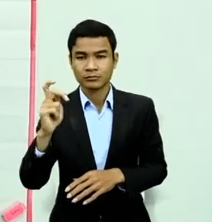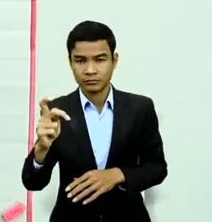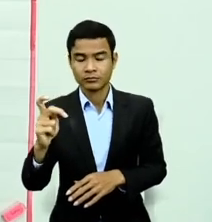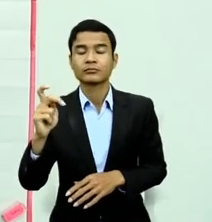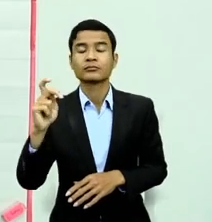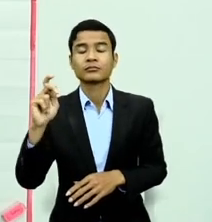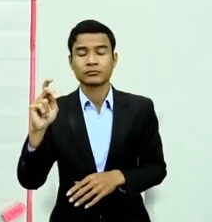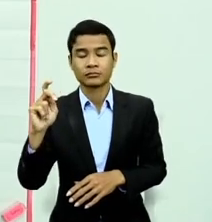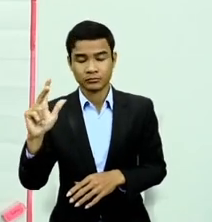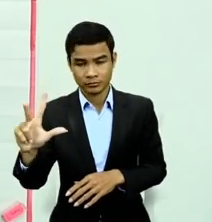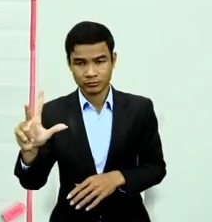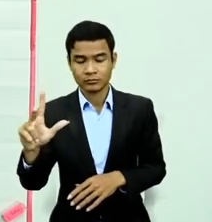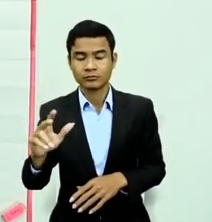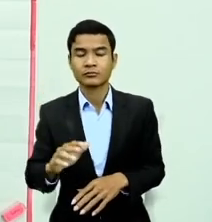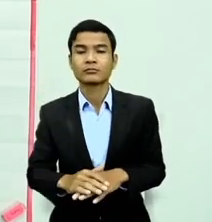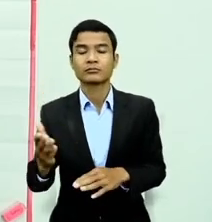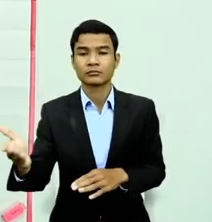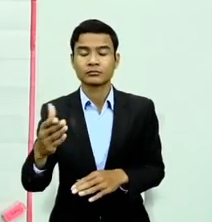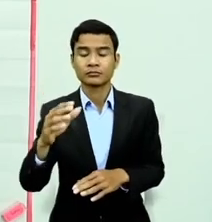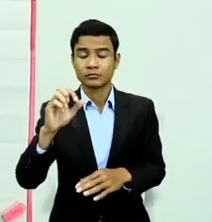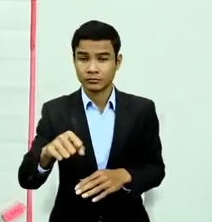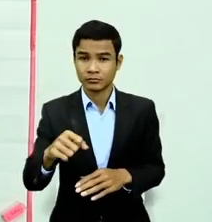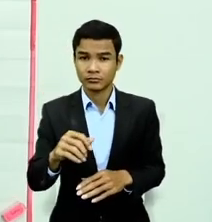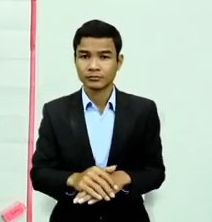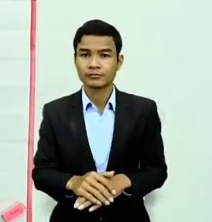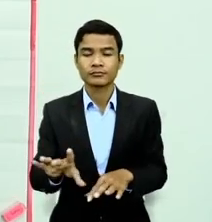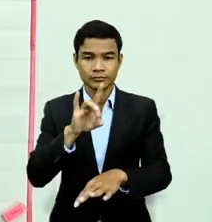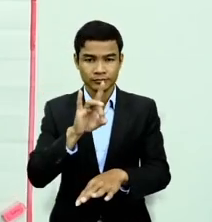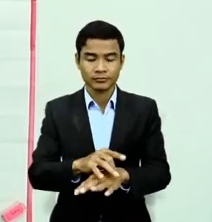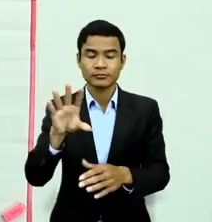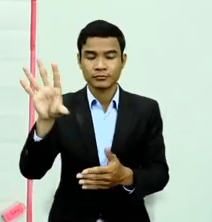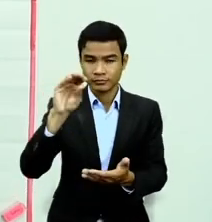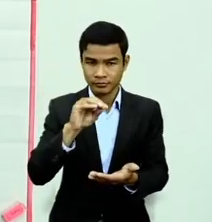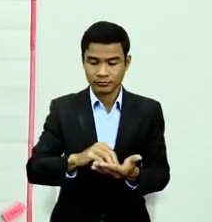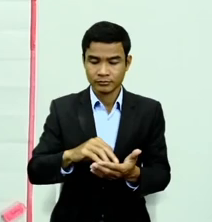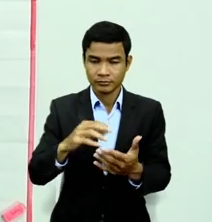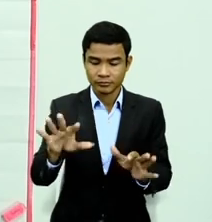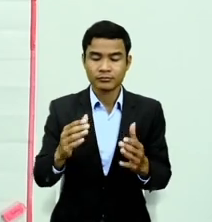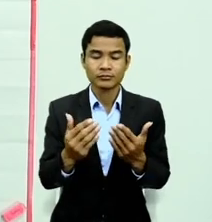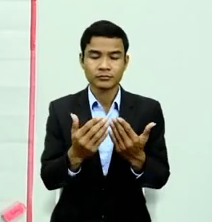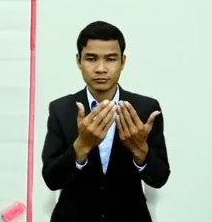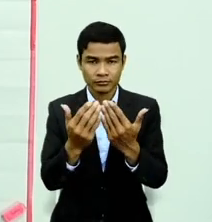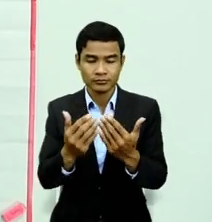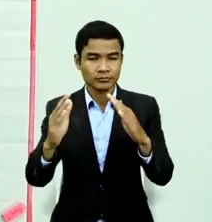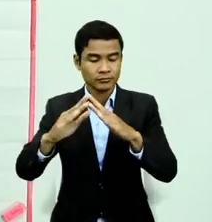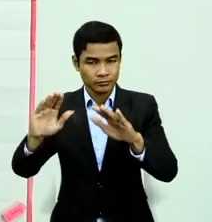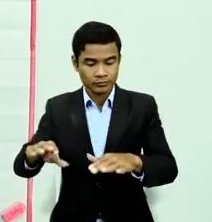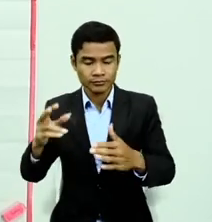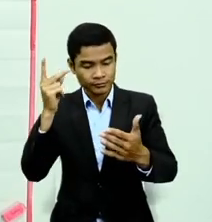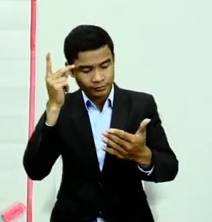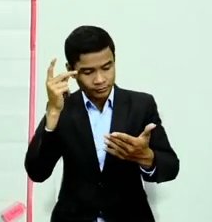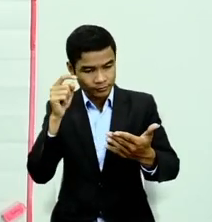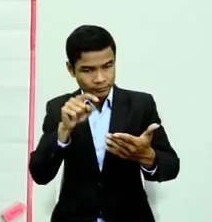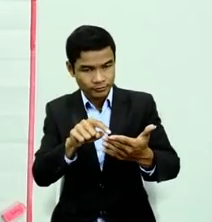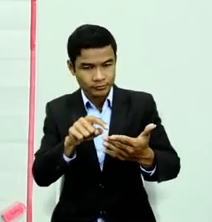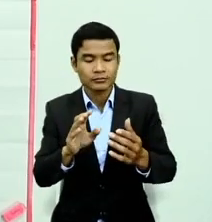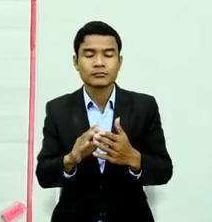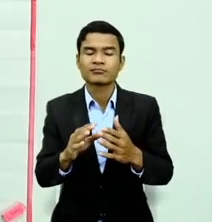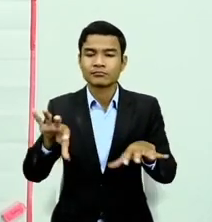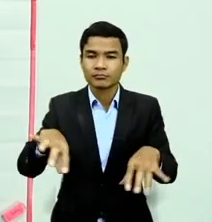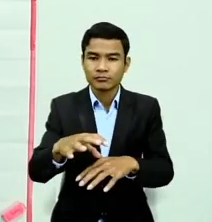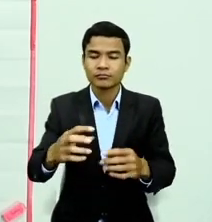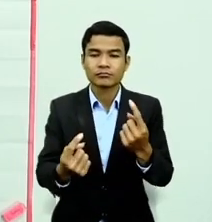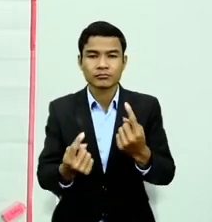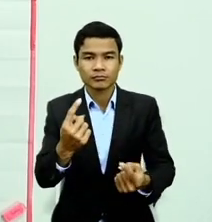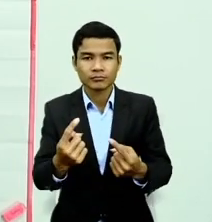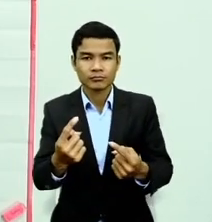có nồng khờ chả con về đẹp con chùm lòng hát con chưa tại an được tê hai con cất nát thật tá sạ cá mập